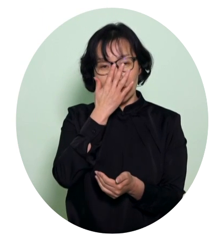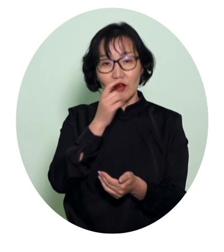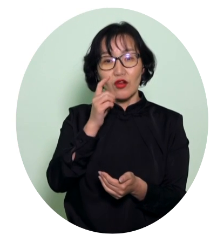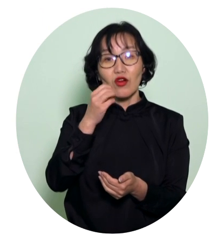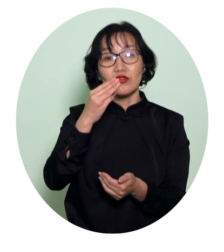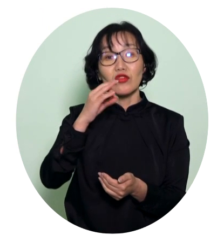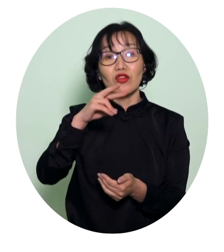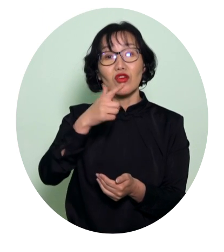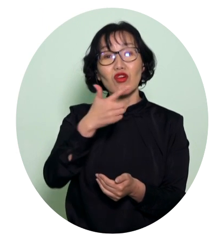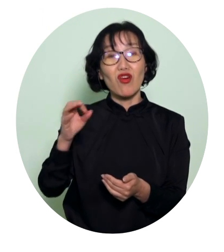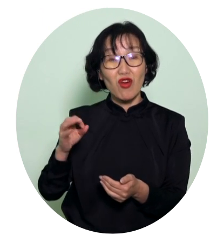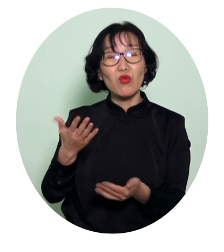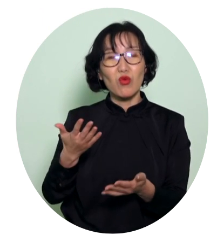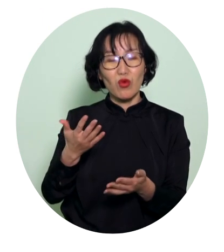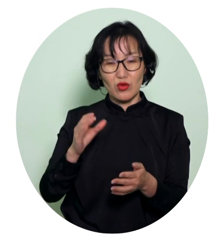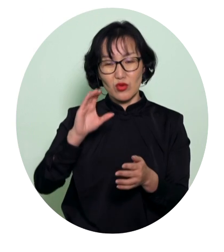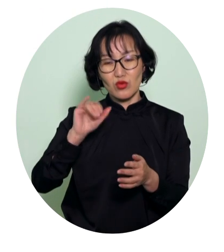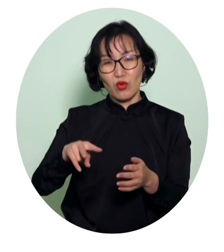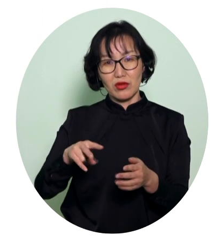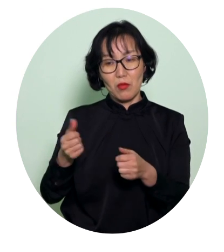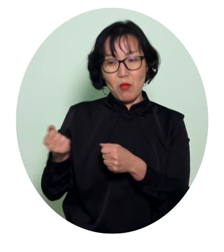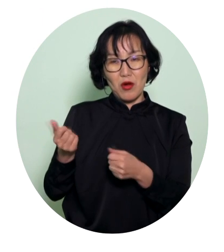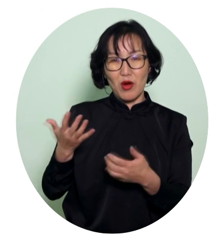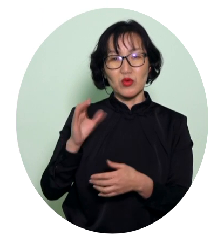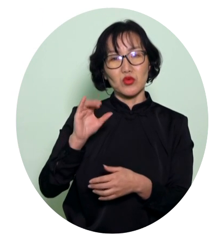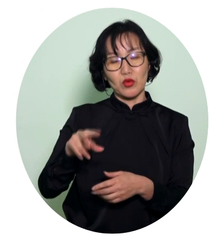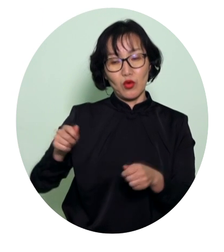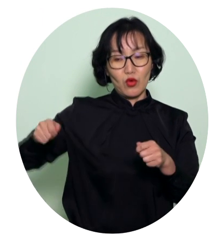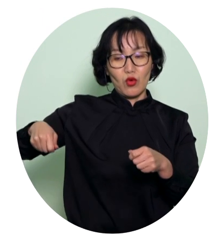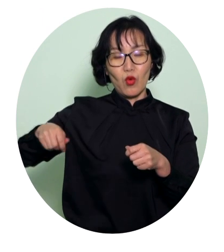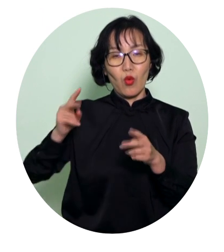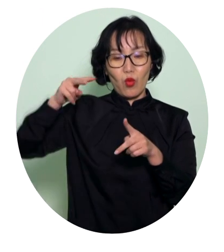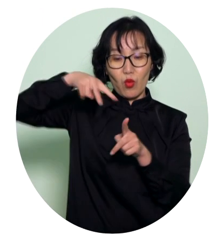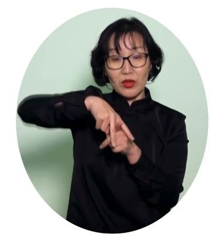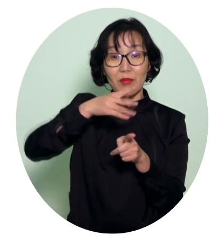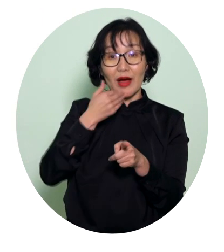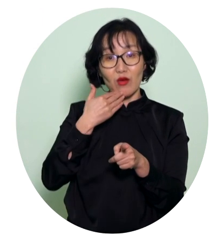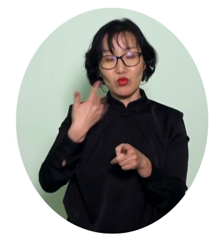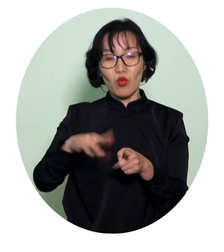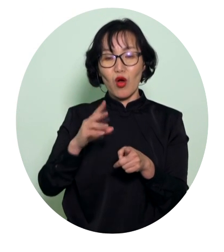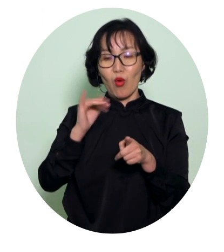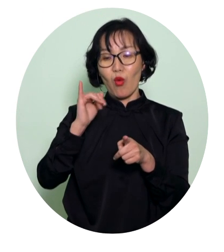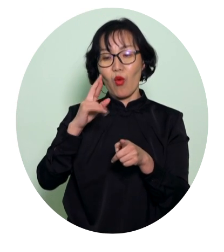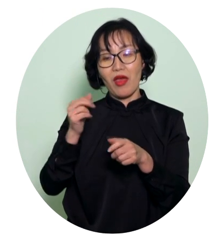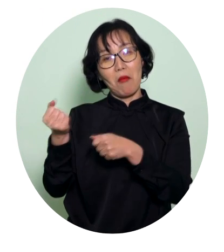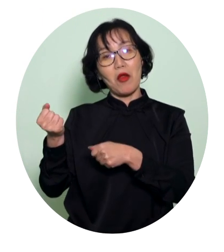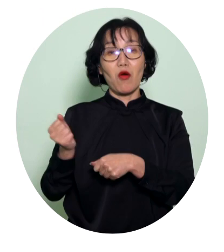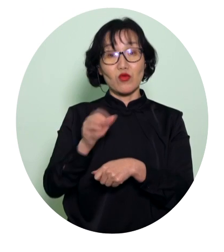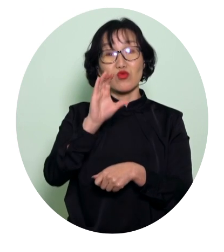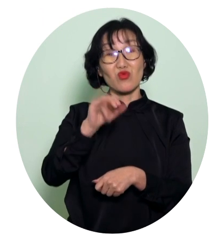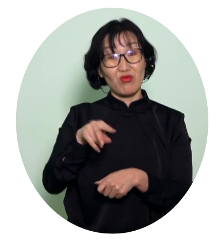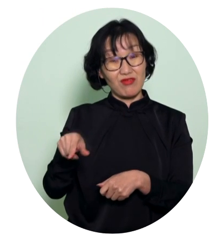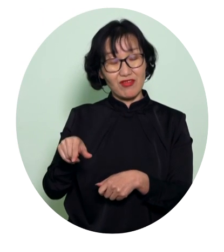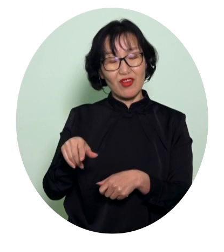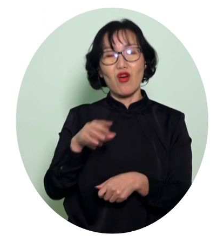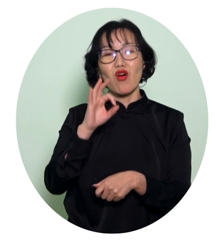Хөтөлгөө. Сул хөтөлж яваа морь хэлдэг. Унаагүй сул хөтөлж яваа морь хэлдэг байна. За тэгвэл